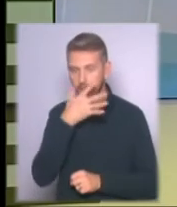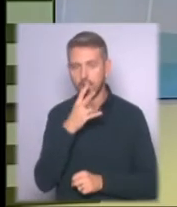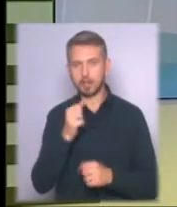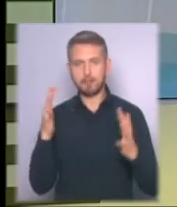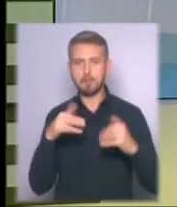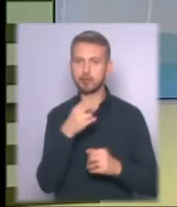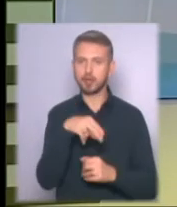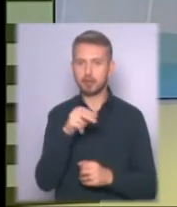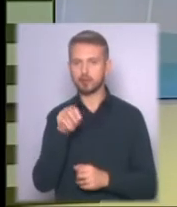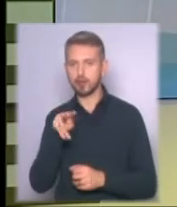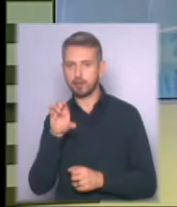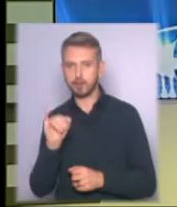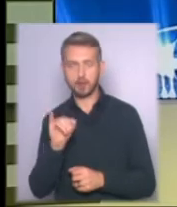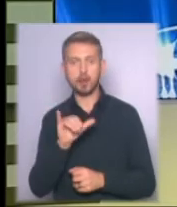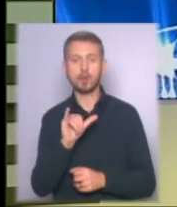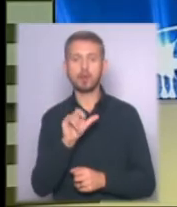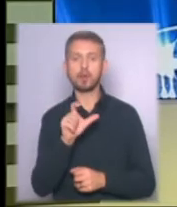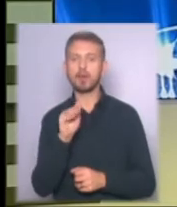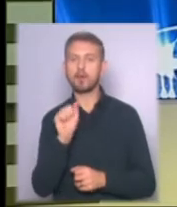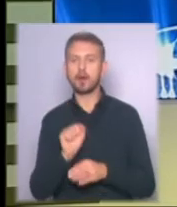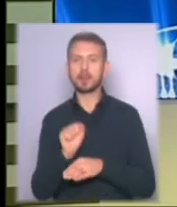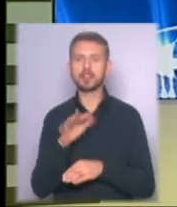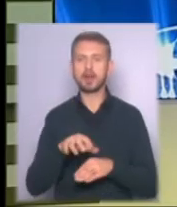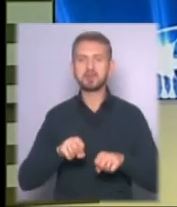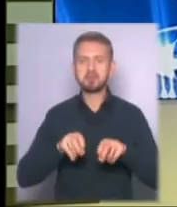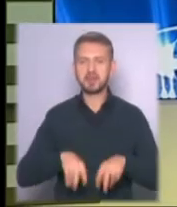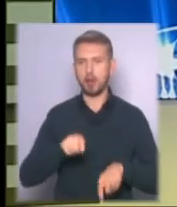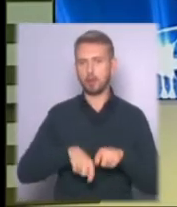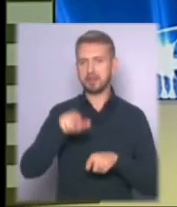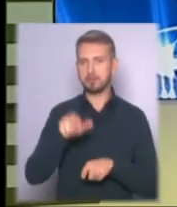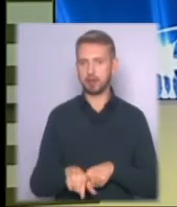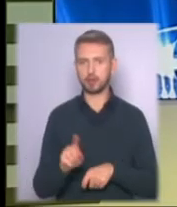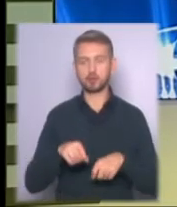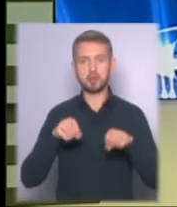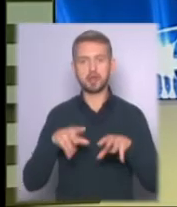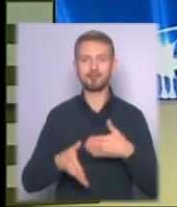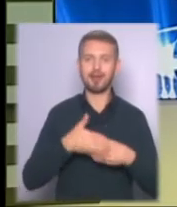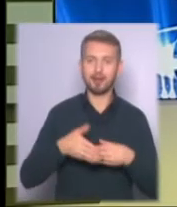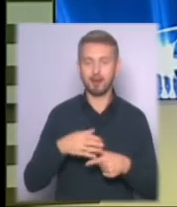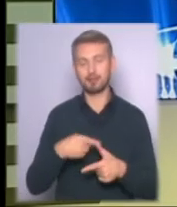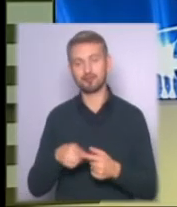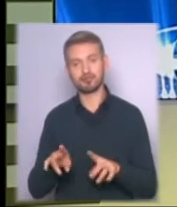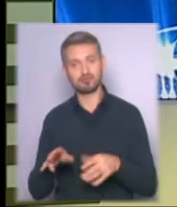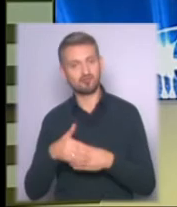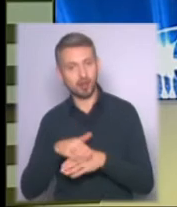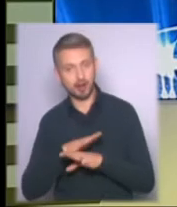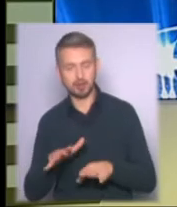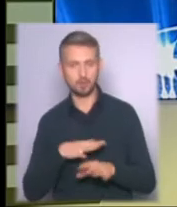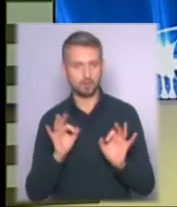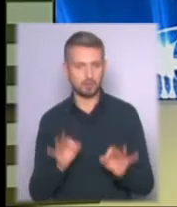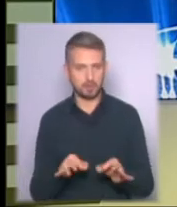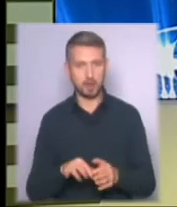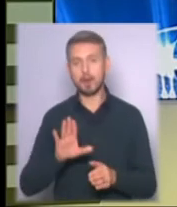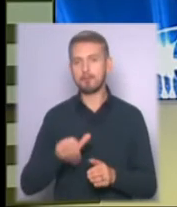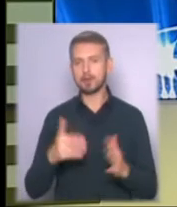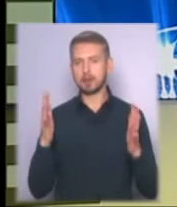матчі «Динамо-Челсі» УЄФА надіслав до Києва спеціального інспектора, аби рішення карати чи ні «Динамо» було зваженим. Після